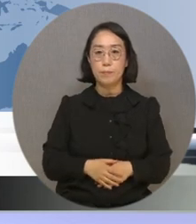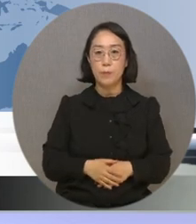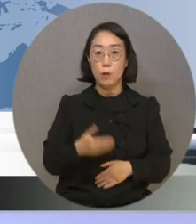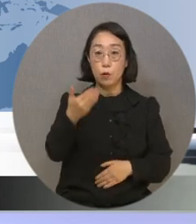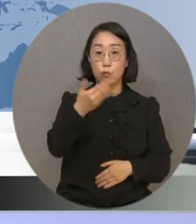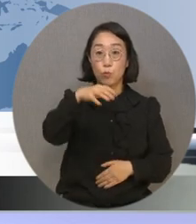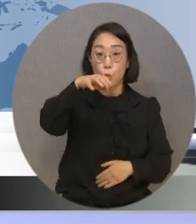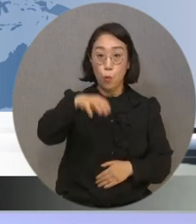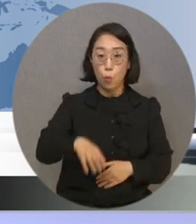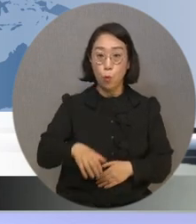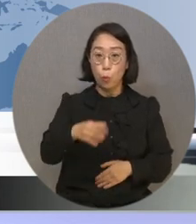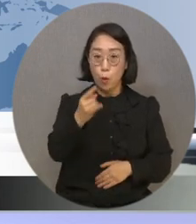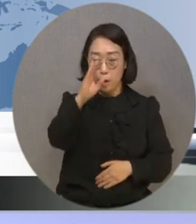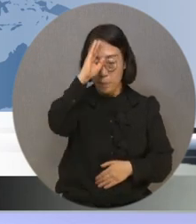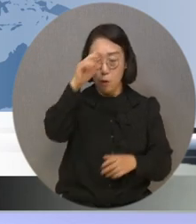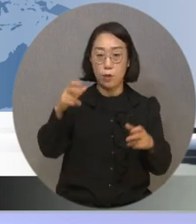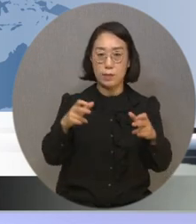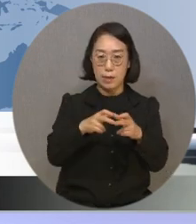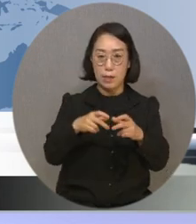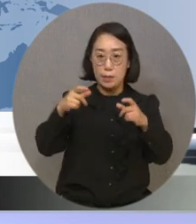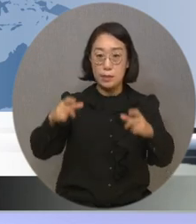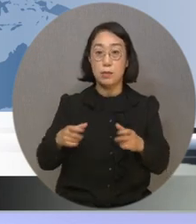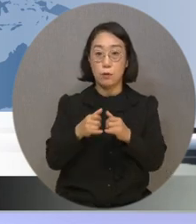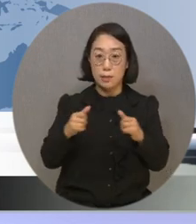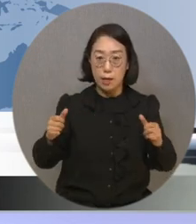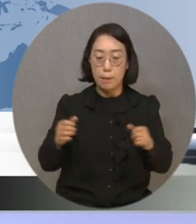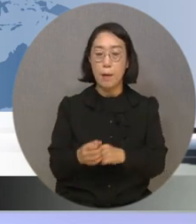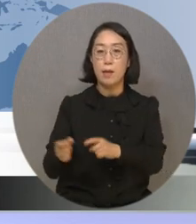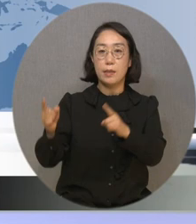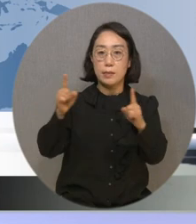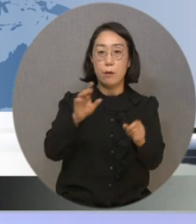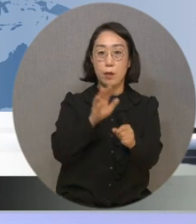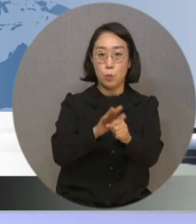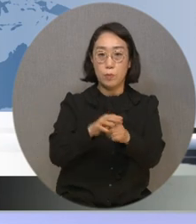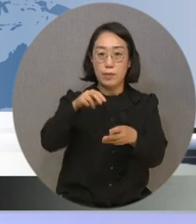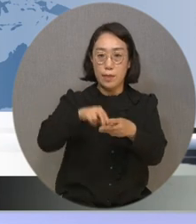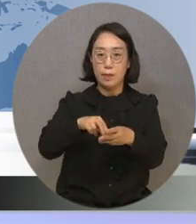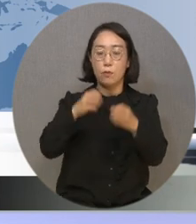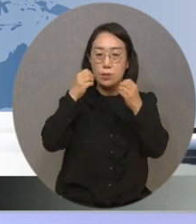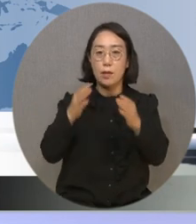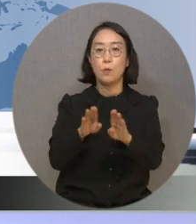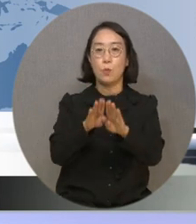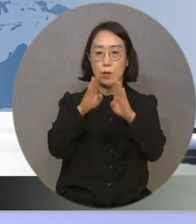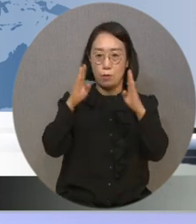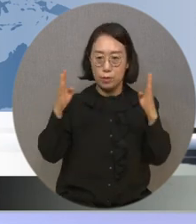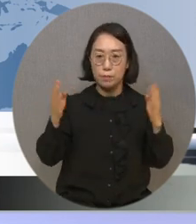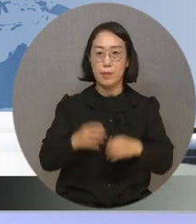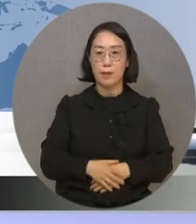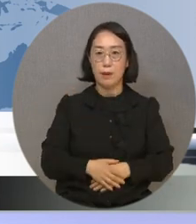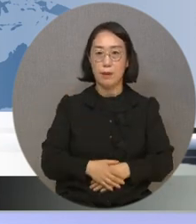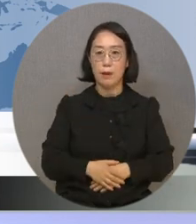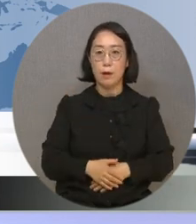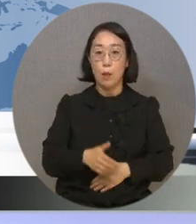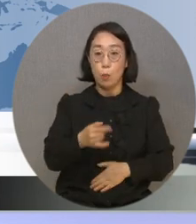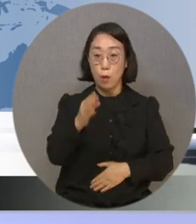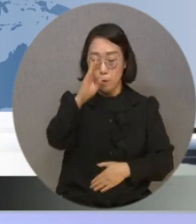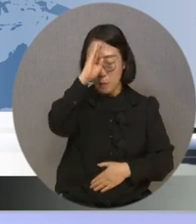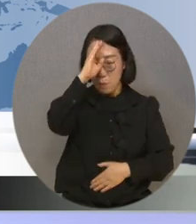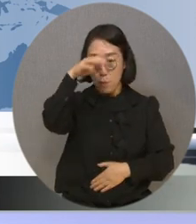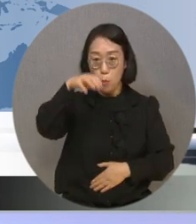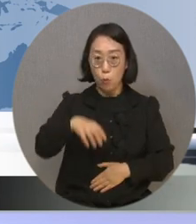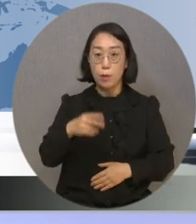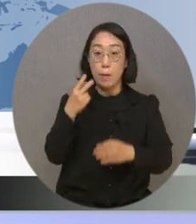서울 구로구에 뇌병변 장애인과 지역 주민들의 자화를 위한 센터가 새롭게 문을 열었습니다 바로 뇌병변 장애인